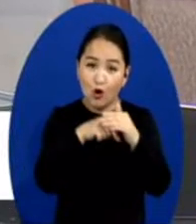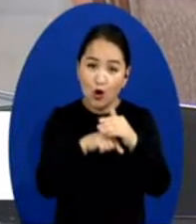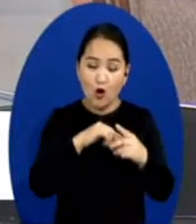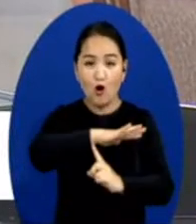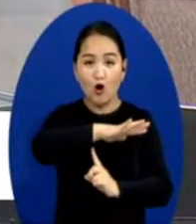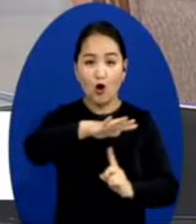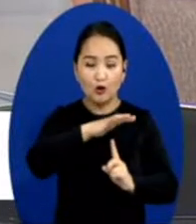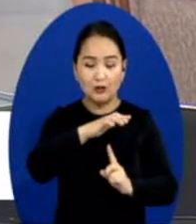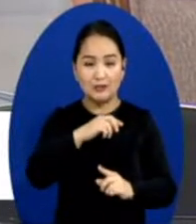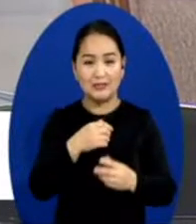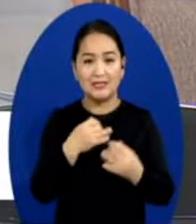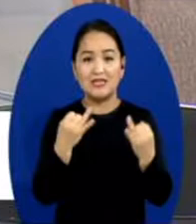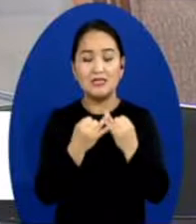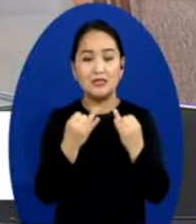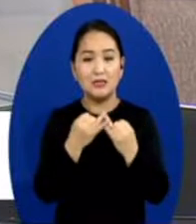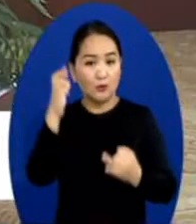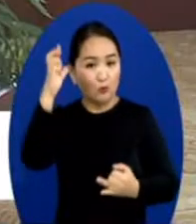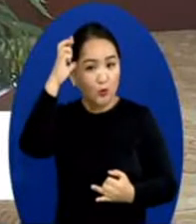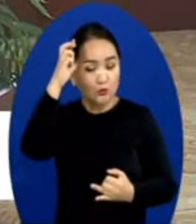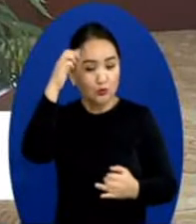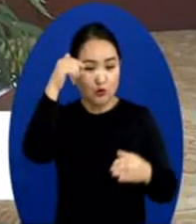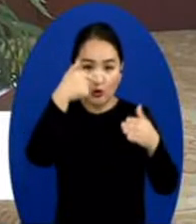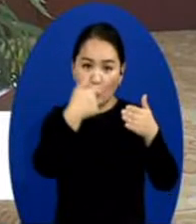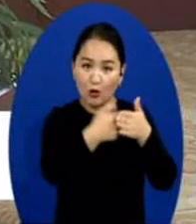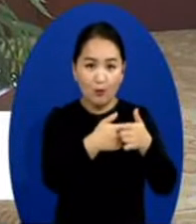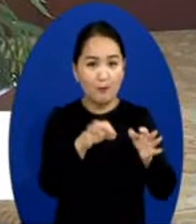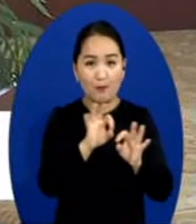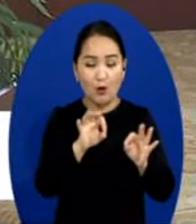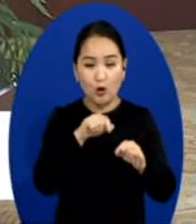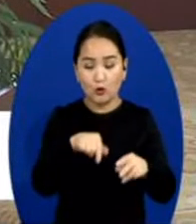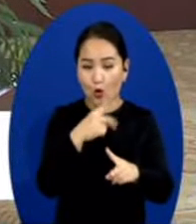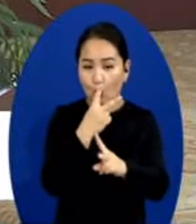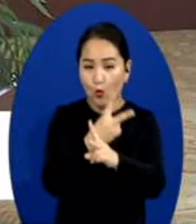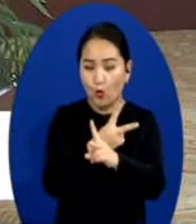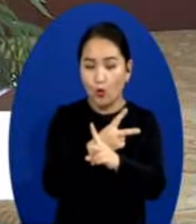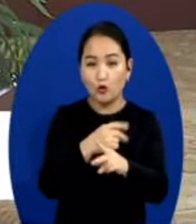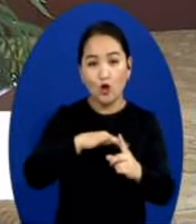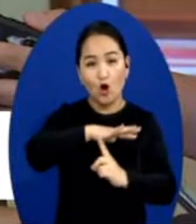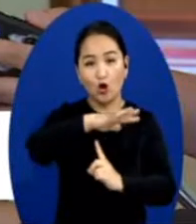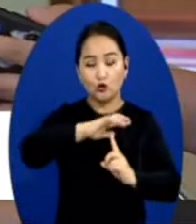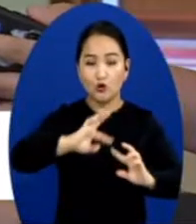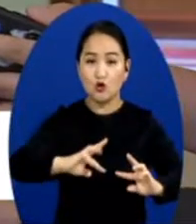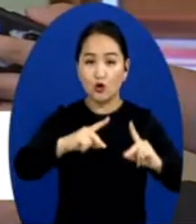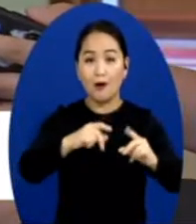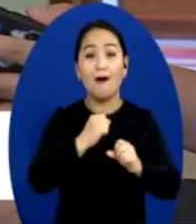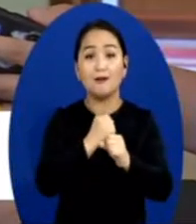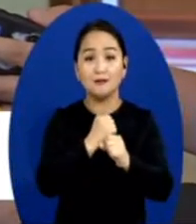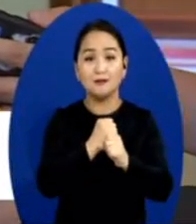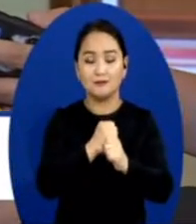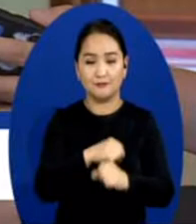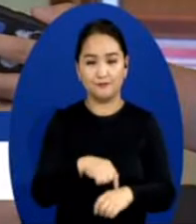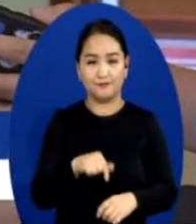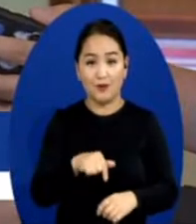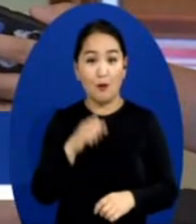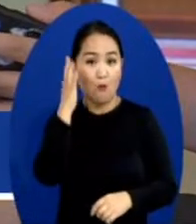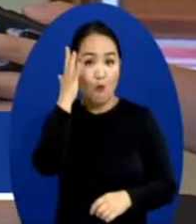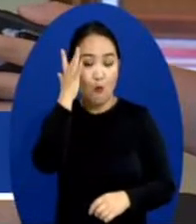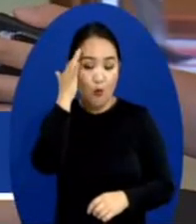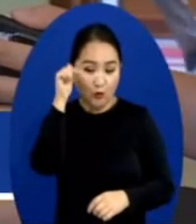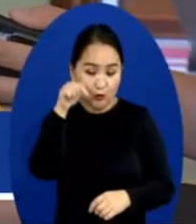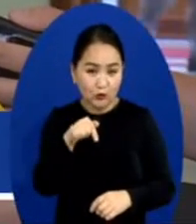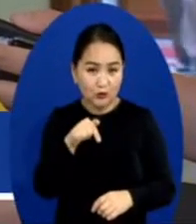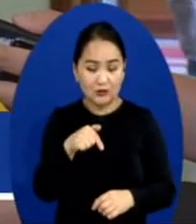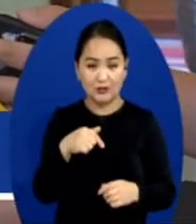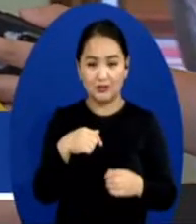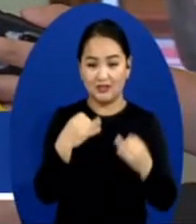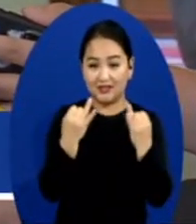сургалт, захим боловсролын асуудлыг тусгаагүй юм байна. Харин одоо хууль эрх зүйн орчиноо өөрчлөхөөр ажиллаж байна. Тэгэхээр бодлогын хувьд бол бид нар энэ цахим